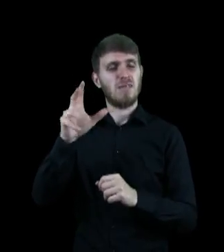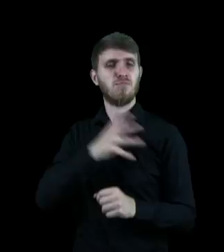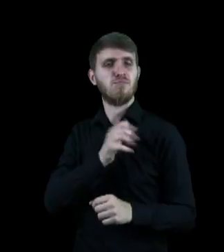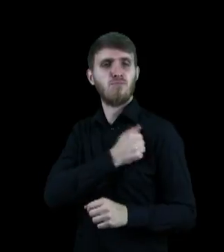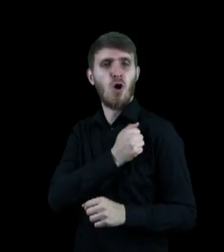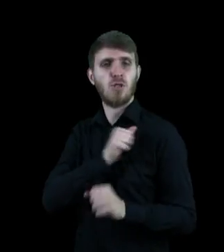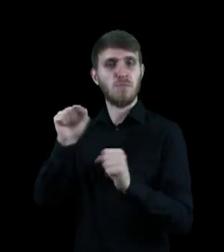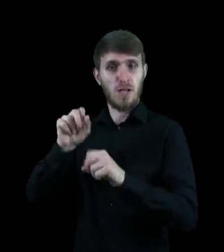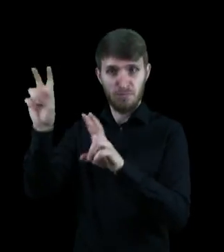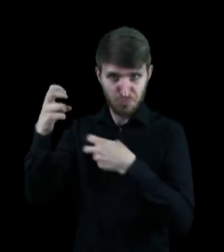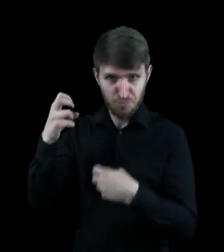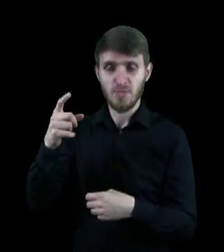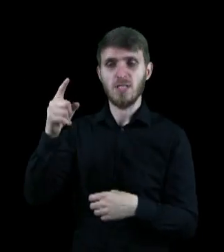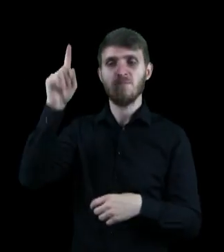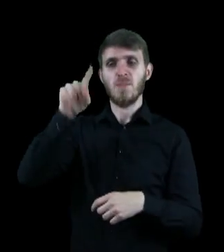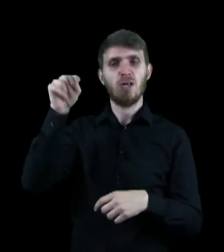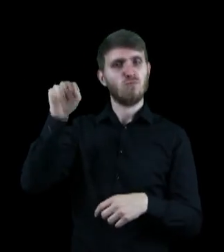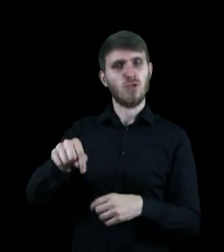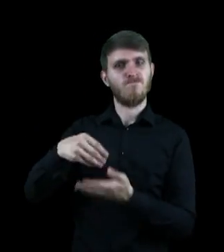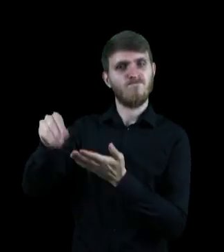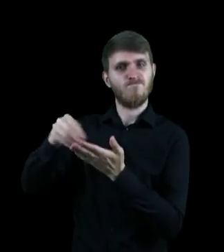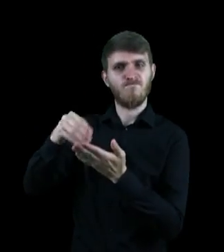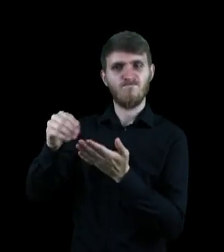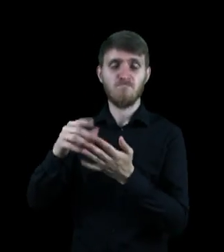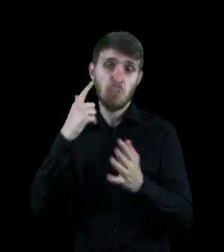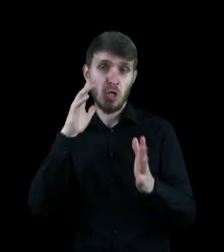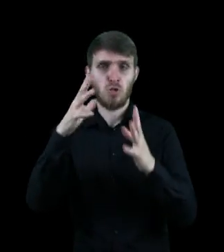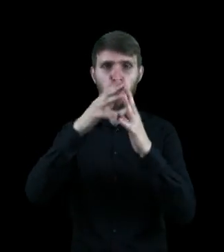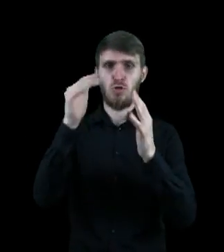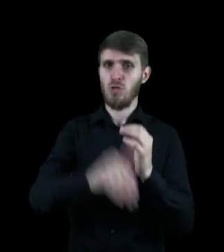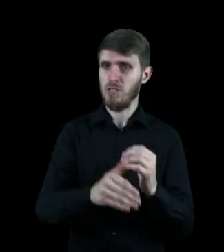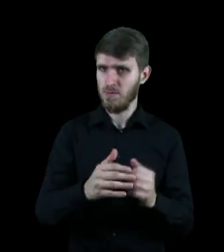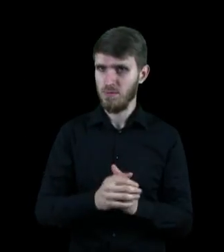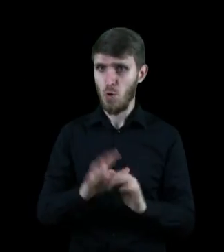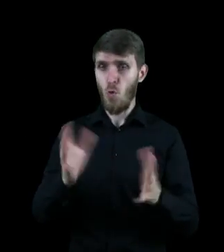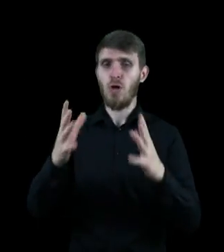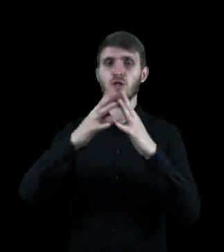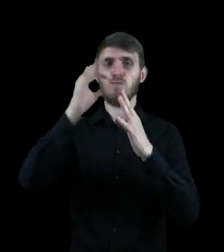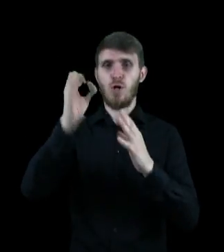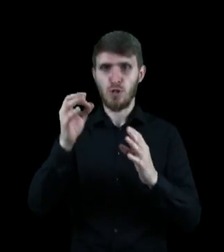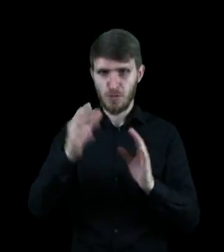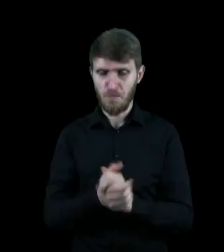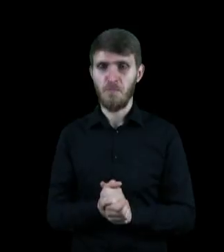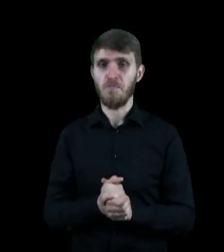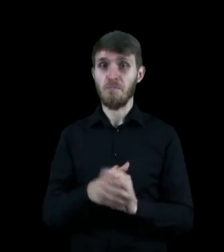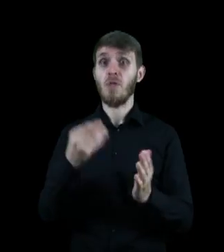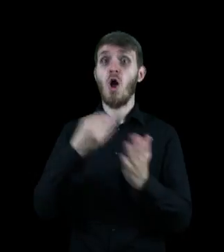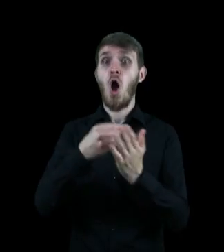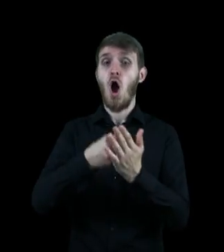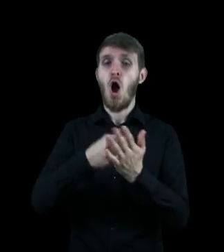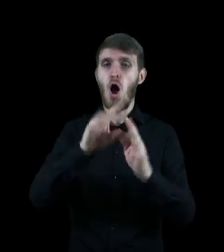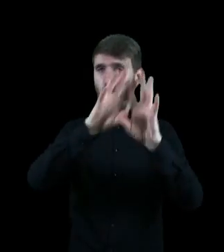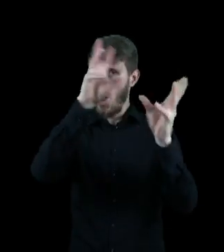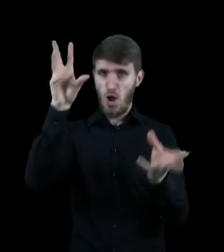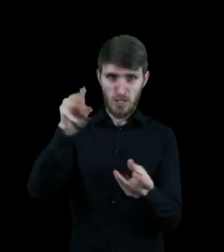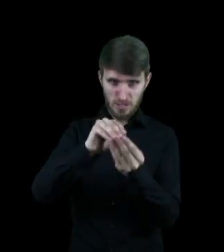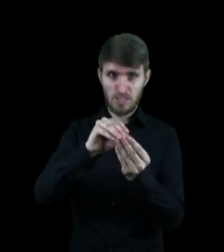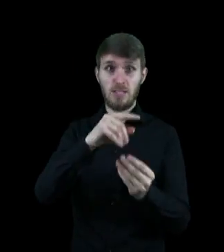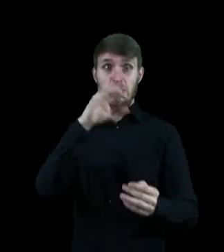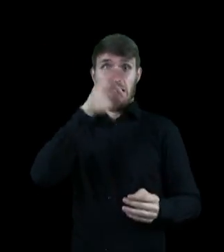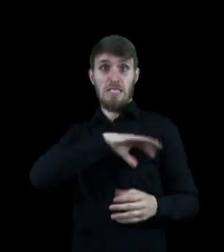Jacka generuje koszty finansowe w wysokości 10 tysięcy miesięcznie, czyli